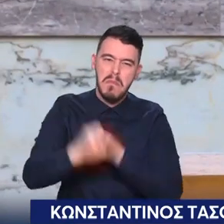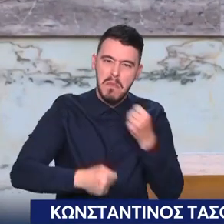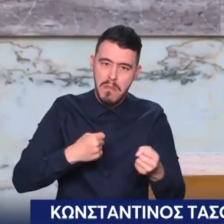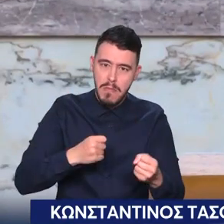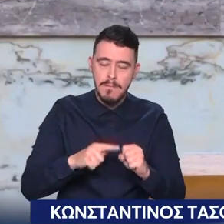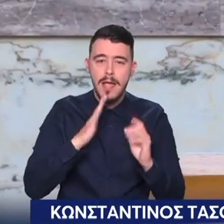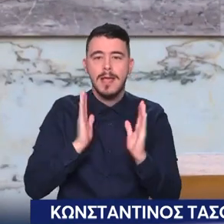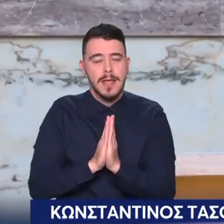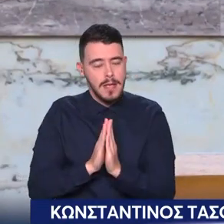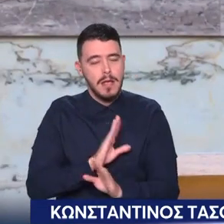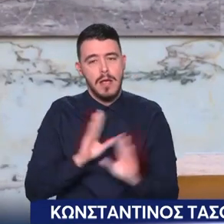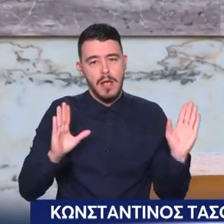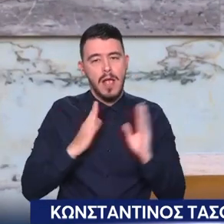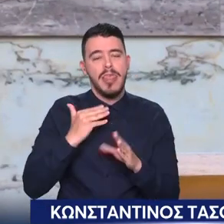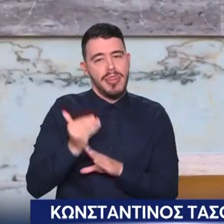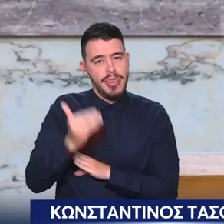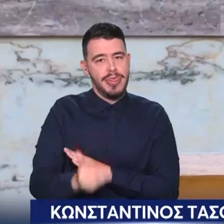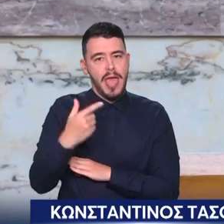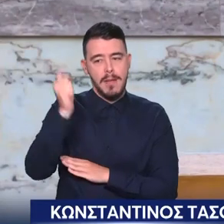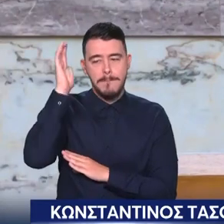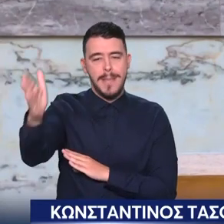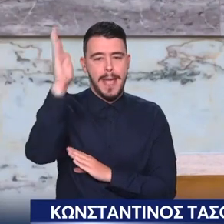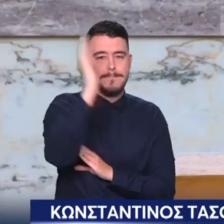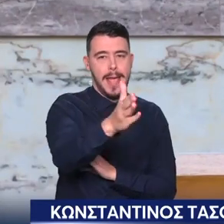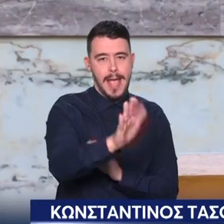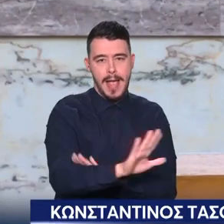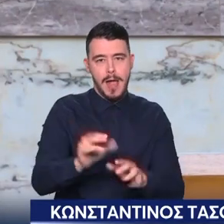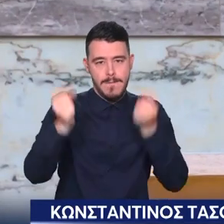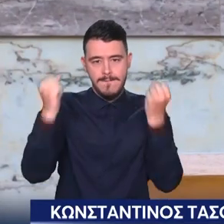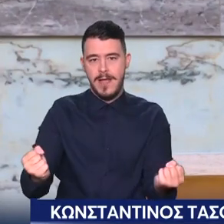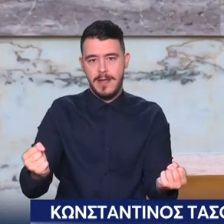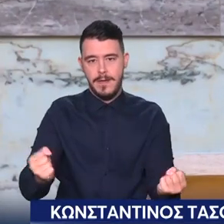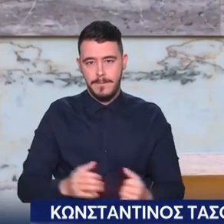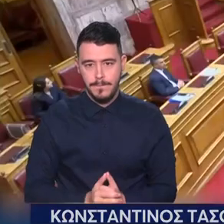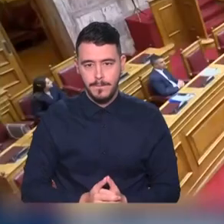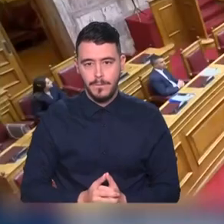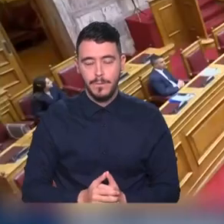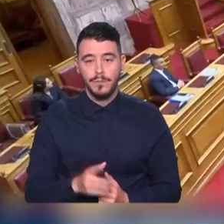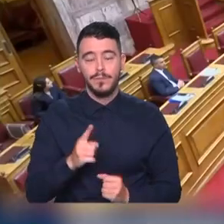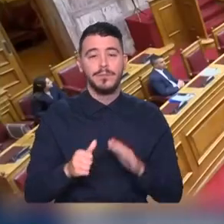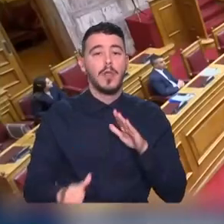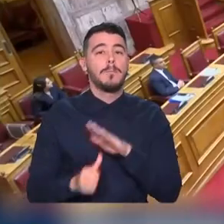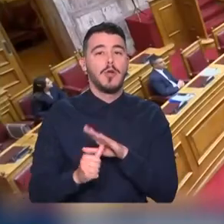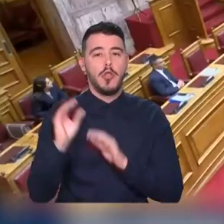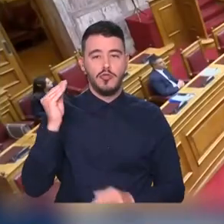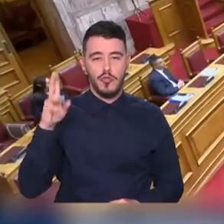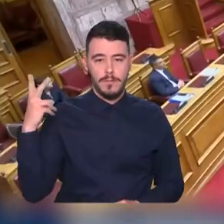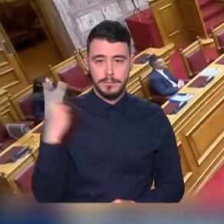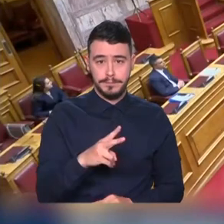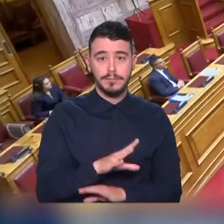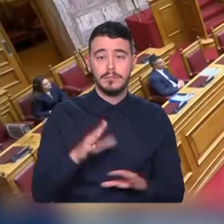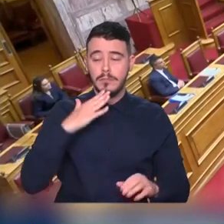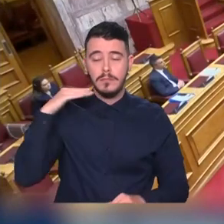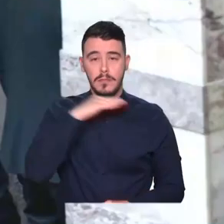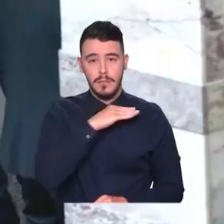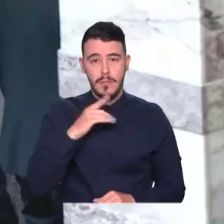συνέπειες αυτής της πράξης να είναι όσο το δυνατόν πιο βαριές. Με εντολή του κυρίου Τασούλα, ο Κωνσταντίνος Φλώρος προσήχθη από τη φρουρά